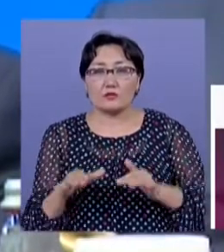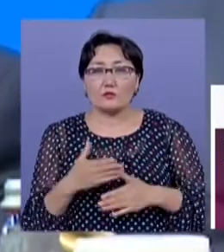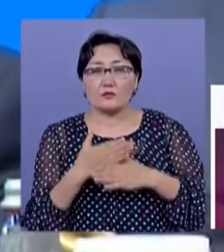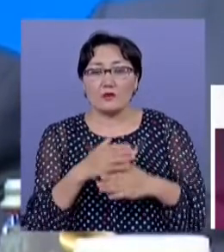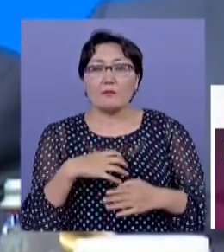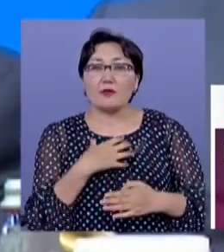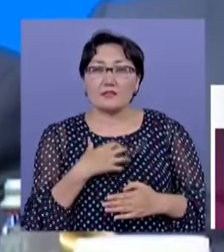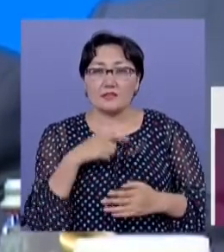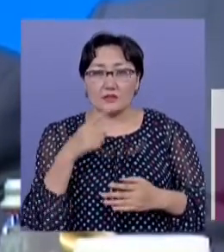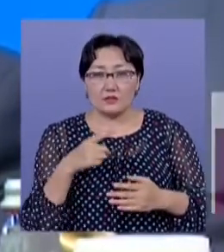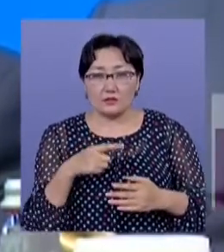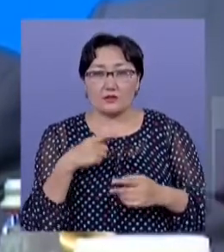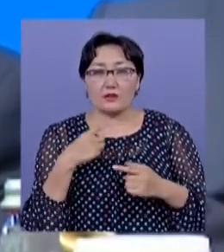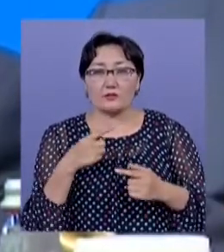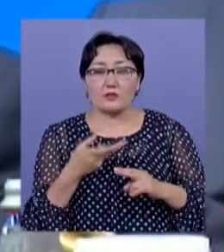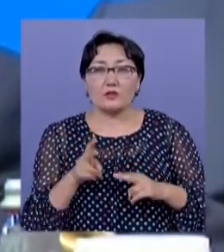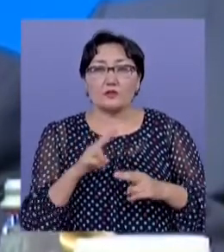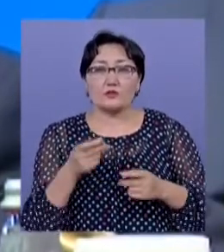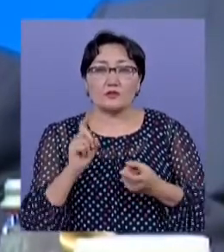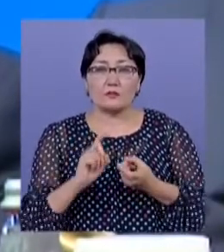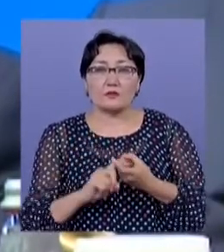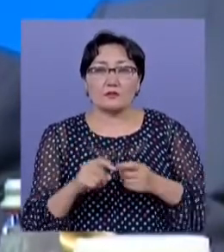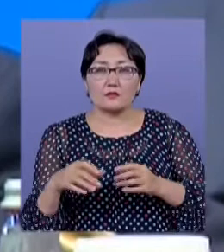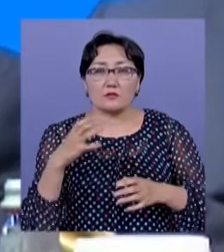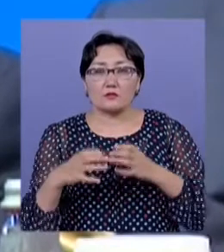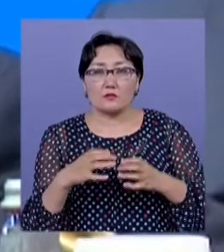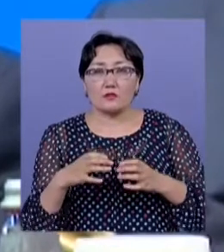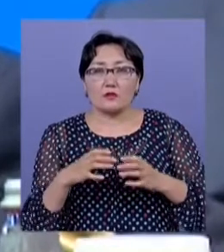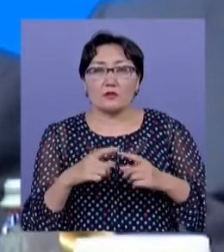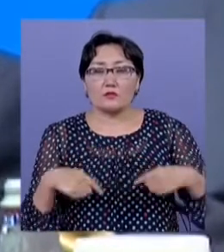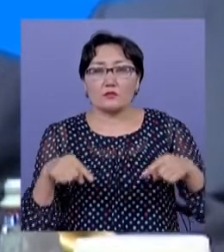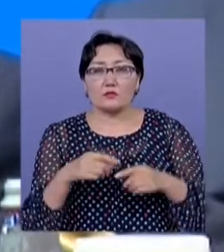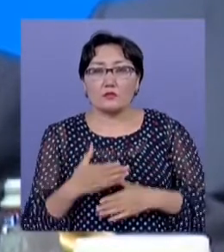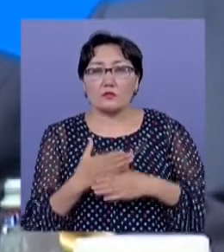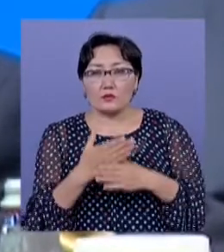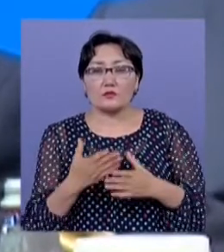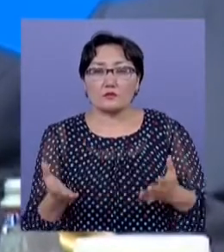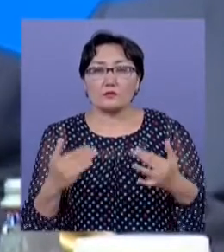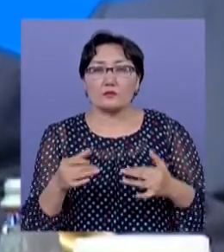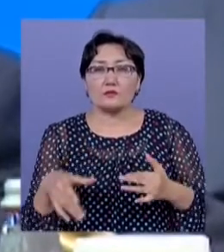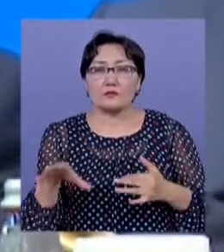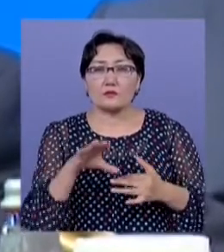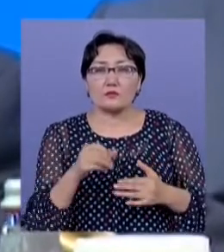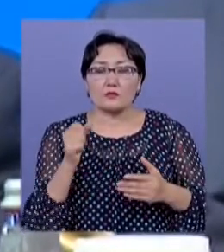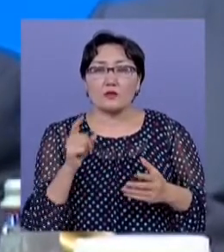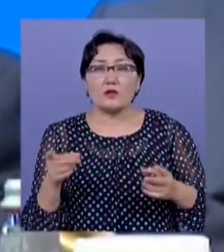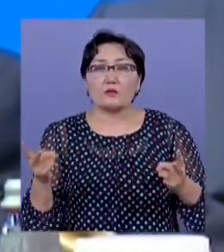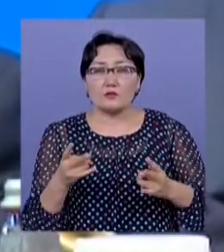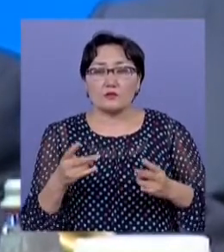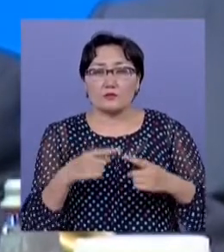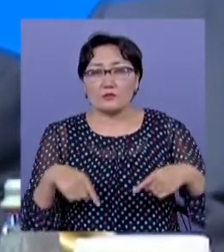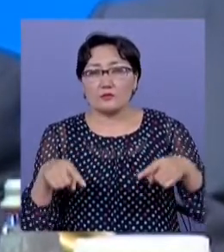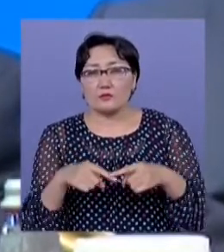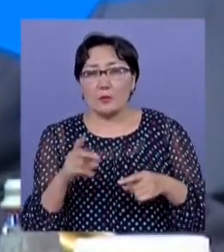көмектесудің маңызды екенін баса айтып отырмыз. Осыған байланысты халықаралық қауымдастықты қолдау көрсетуге шақырамыз және барлық мүдделі тараптармен, оның